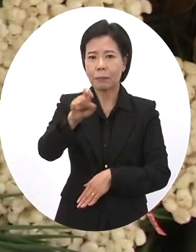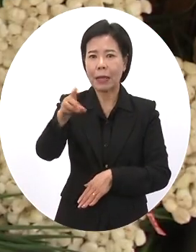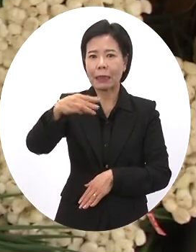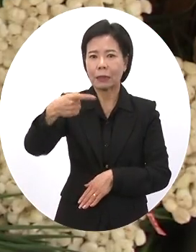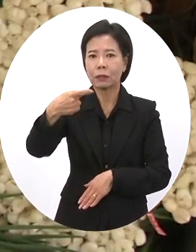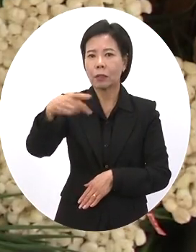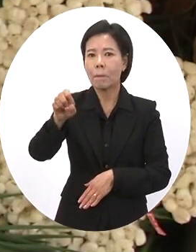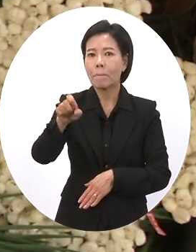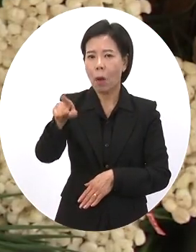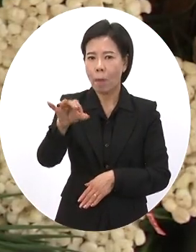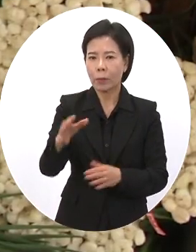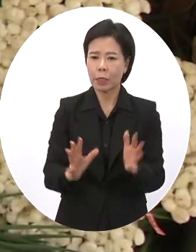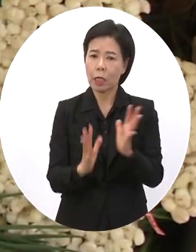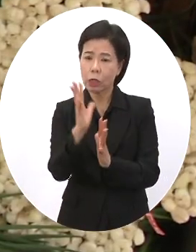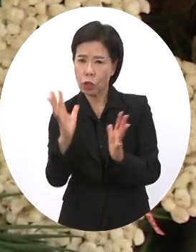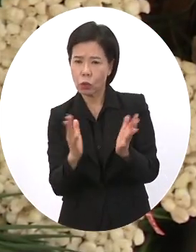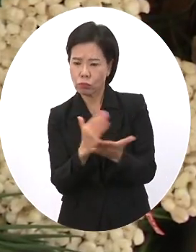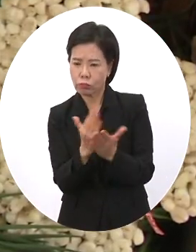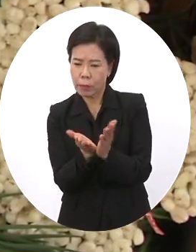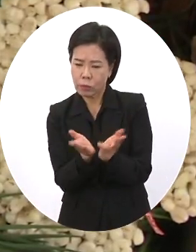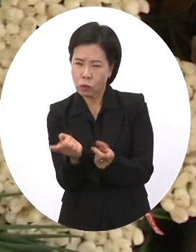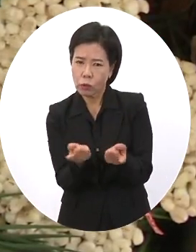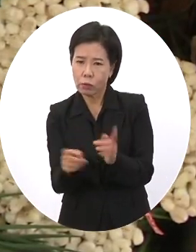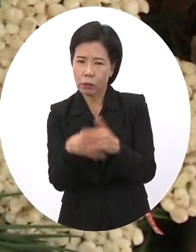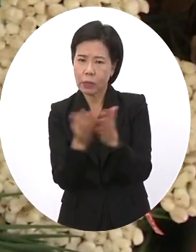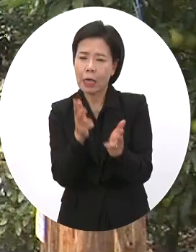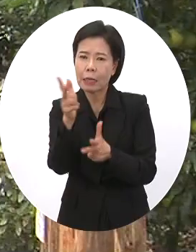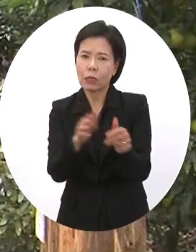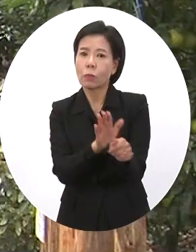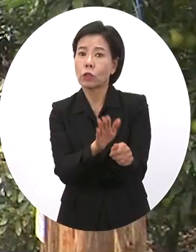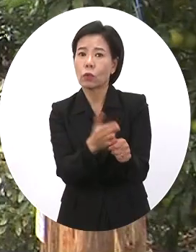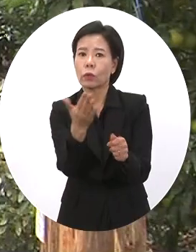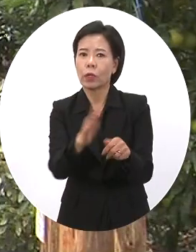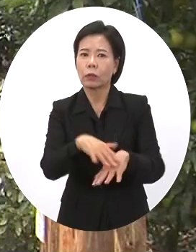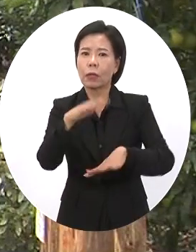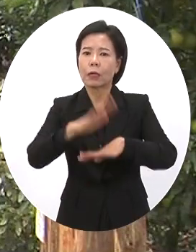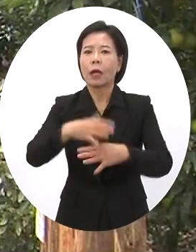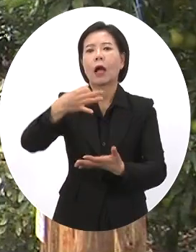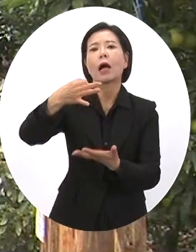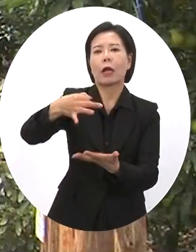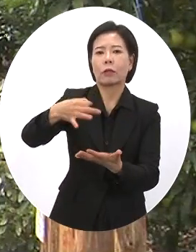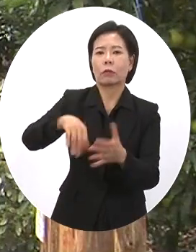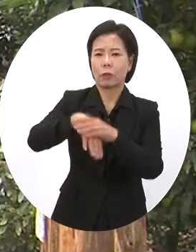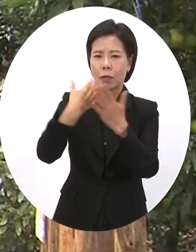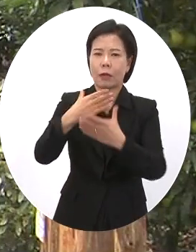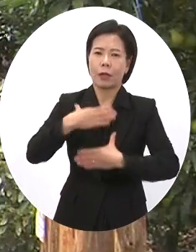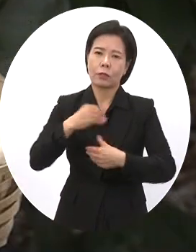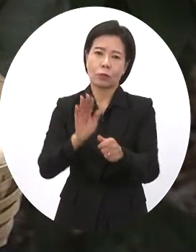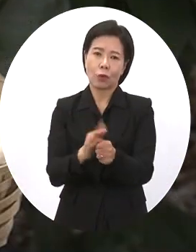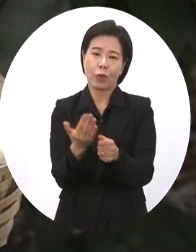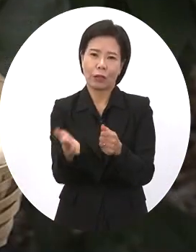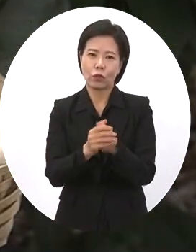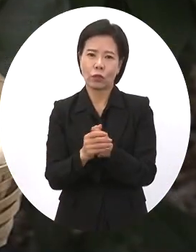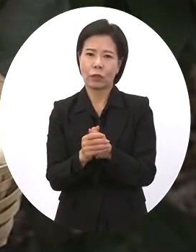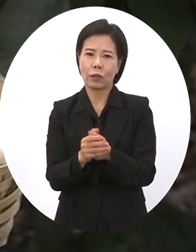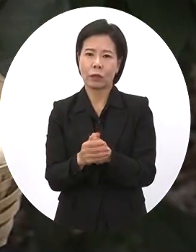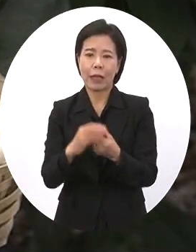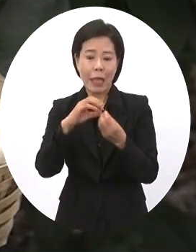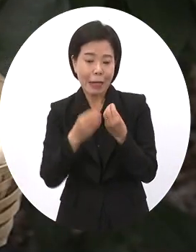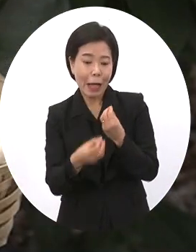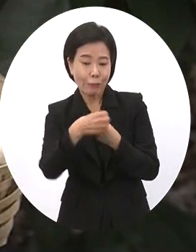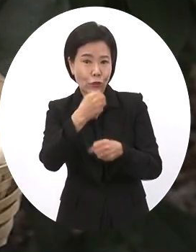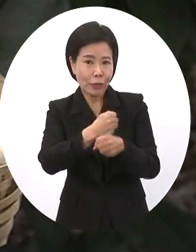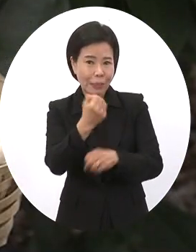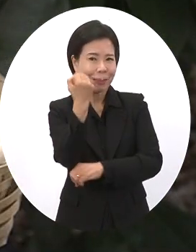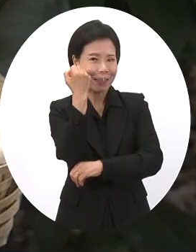조성 사업과 채소류 출하 조절 시설 지원 사업 등으로 농산물 가격 안정화를 도모합니다. 고품질